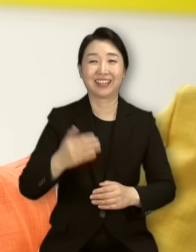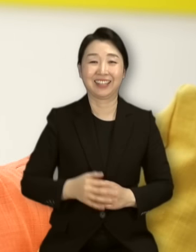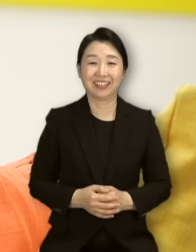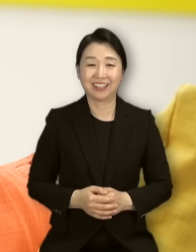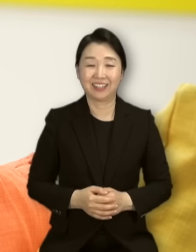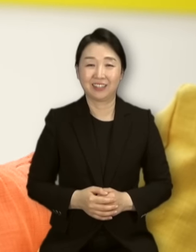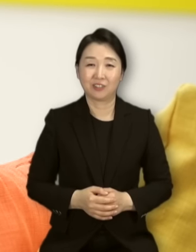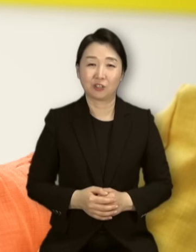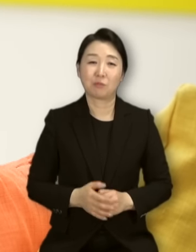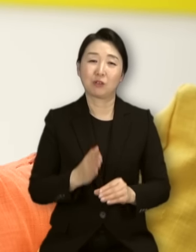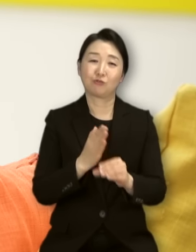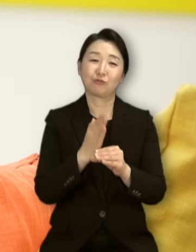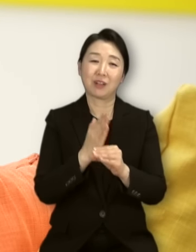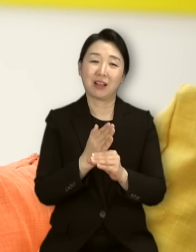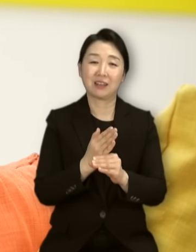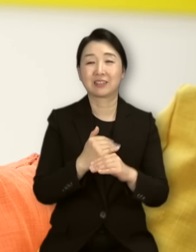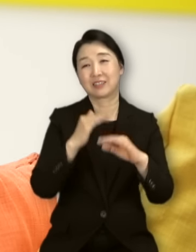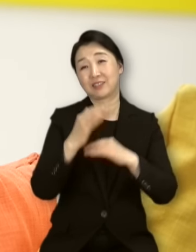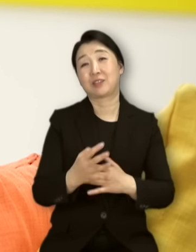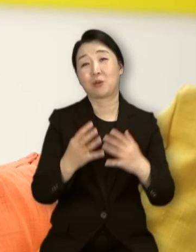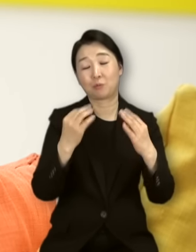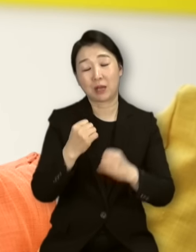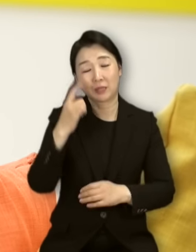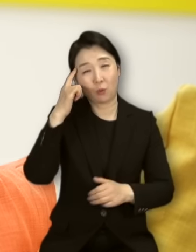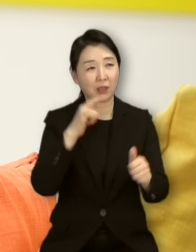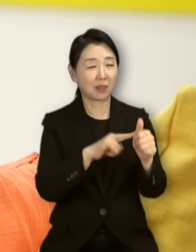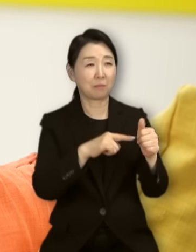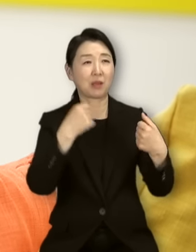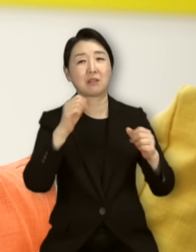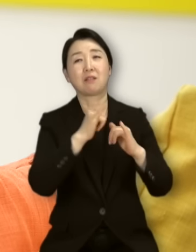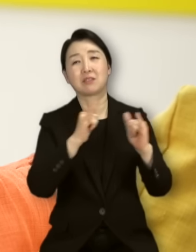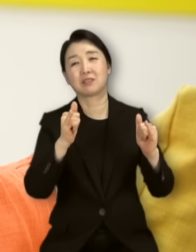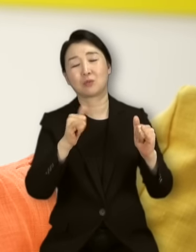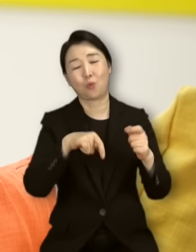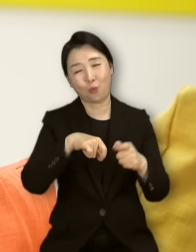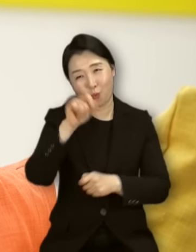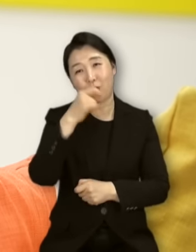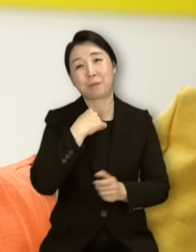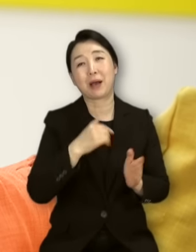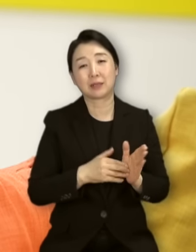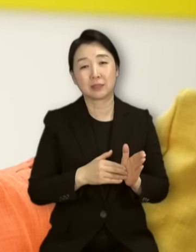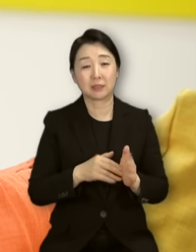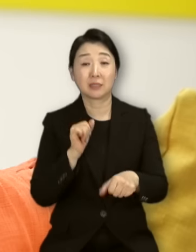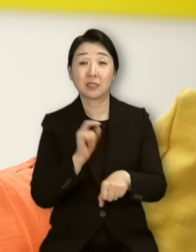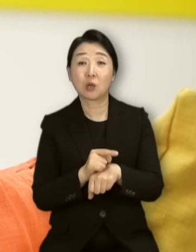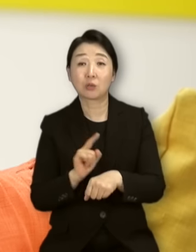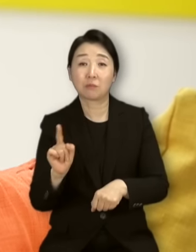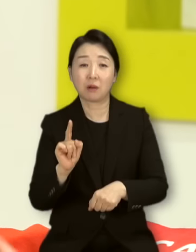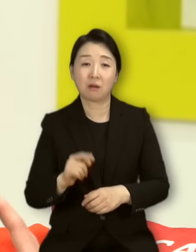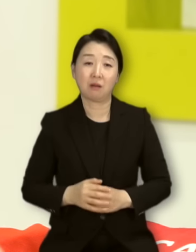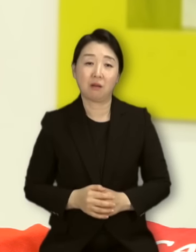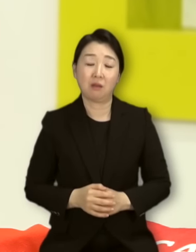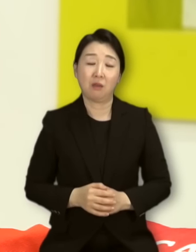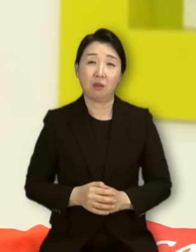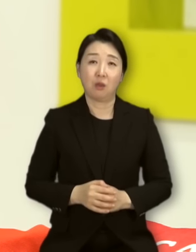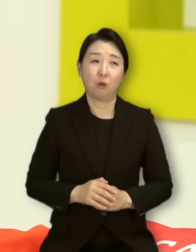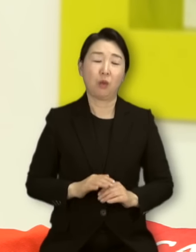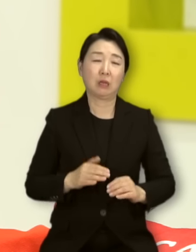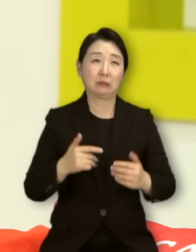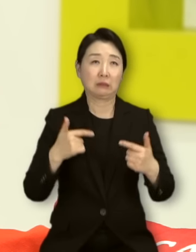사람이라 이제 성격이 굉장히 다운 따운 다운 운 저는 업업 그니까 너무 다르고 생각도